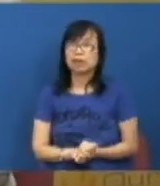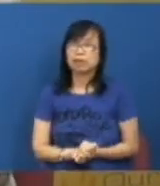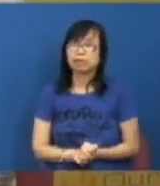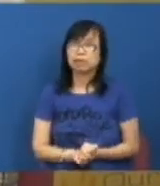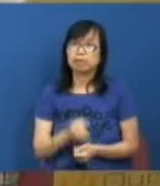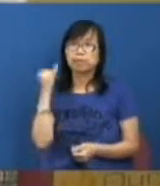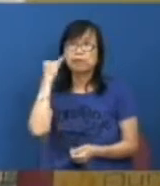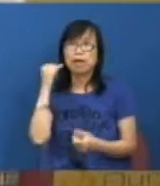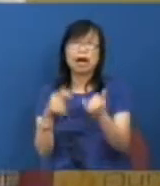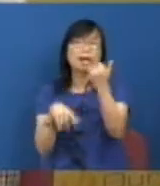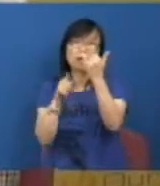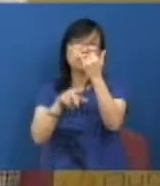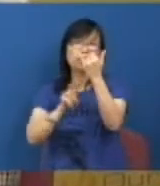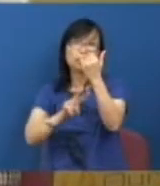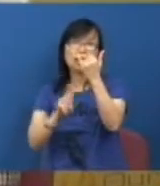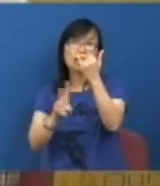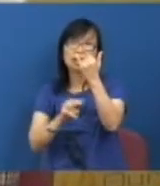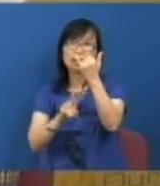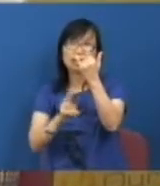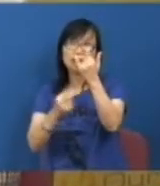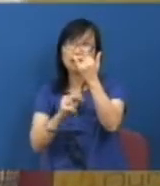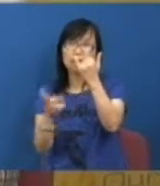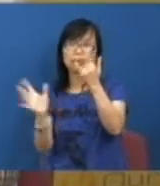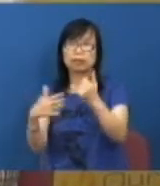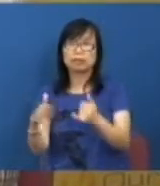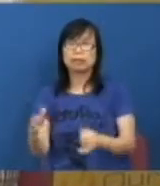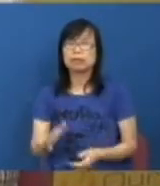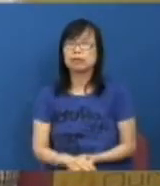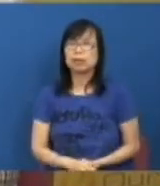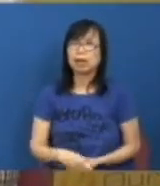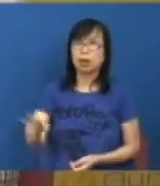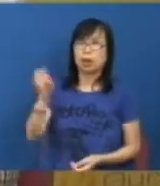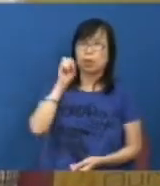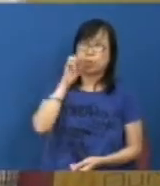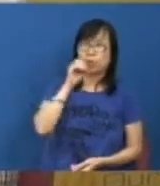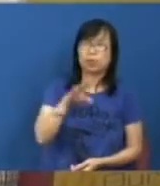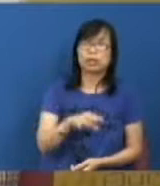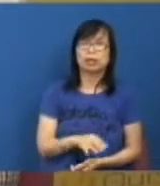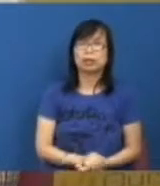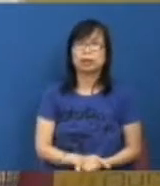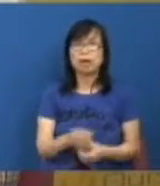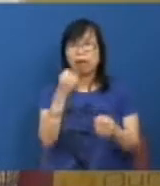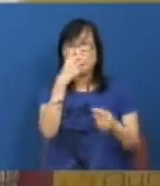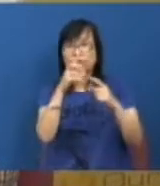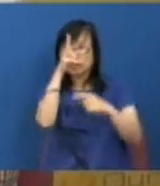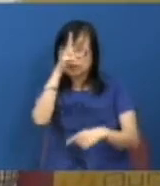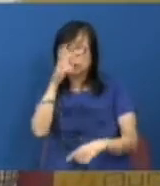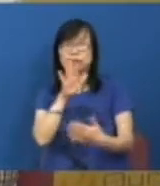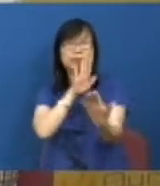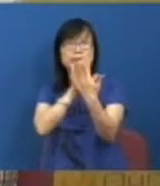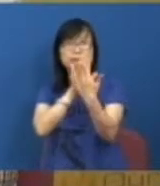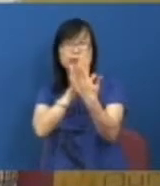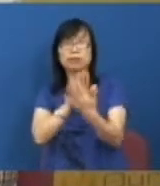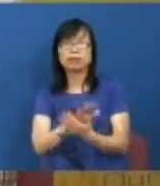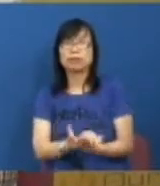啊？6月20多號啦，當年11年前。咁咧個話説咧就係嗰陣時咧，香港政府咧都面對一